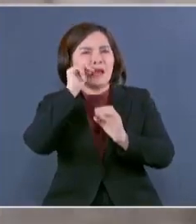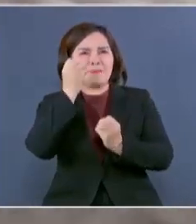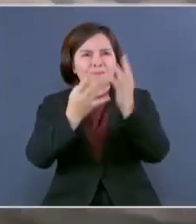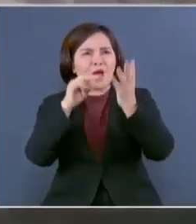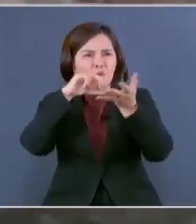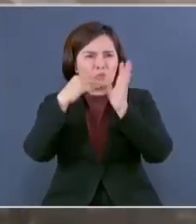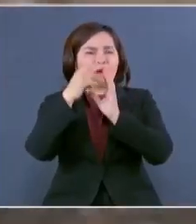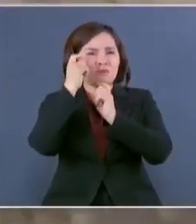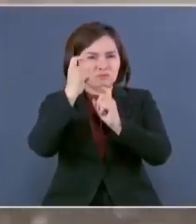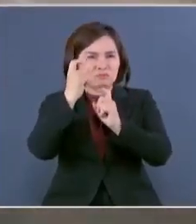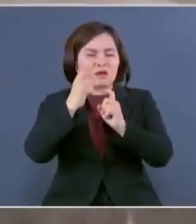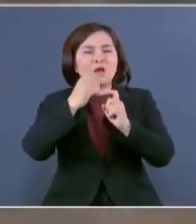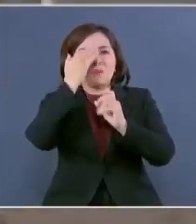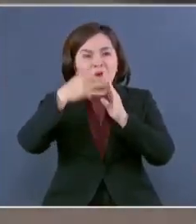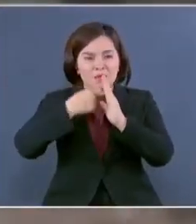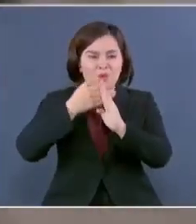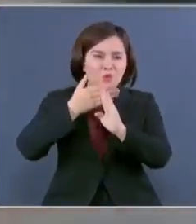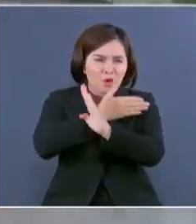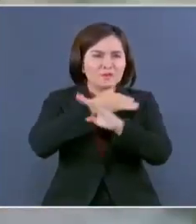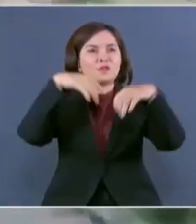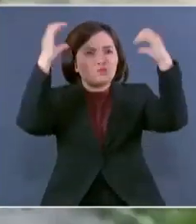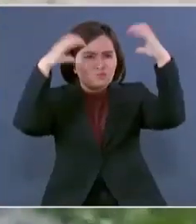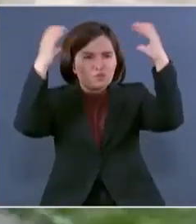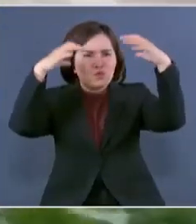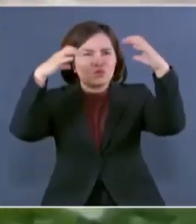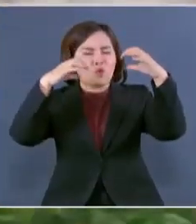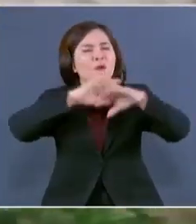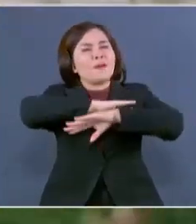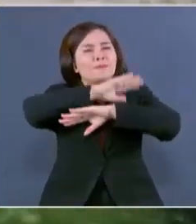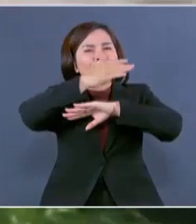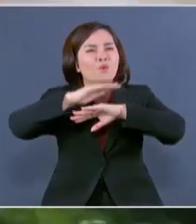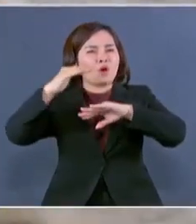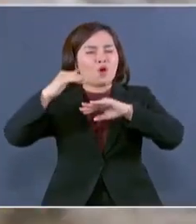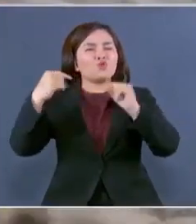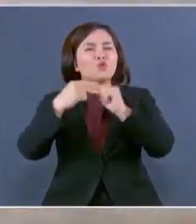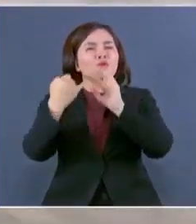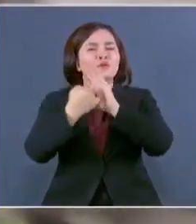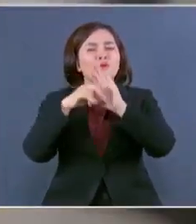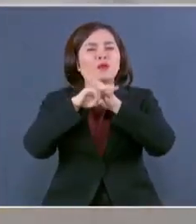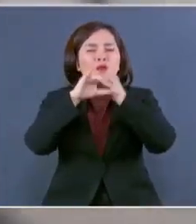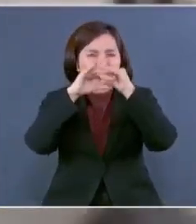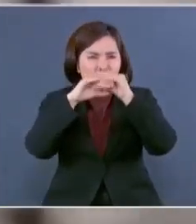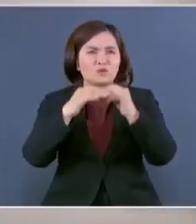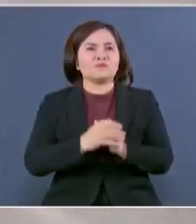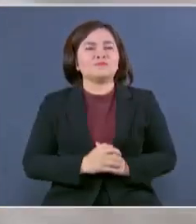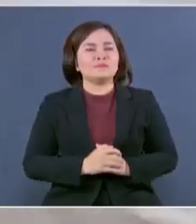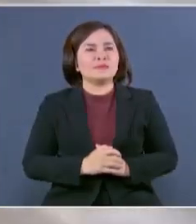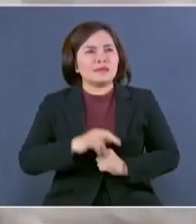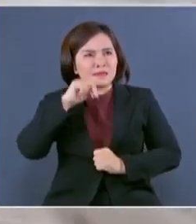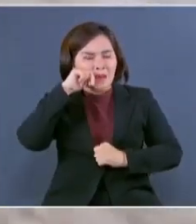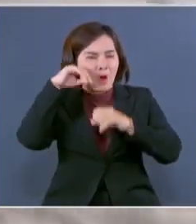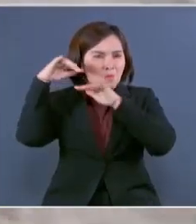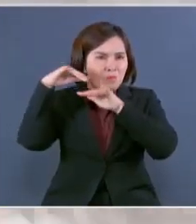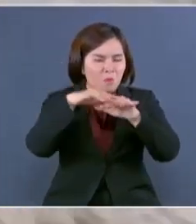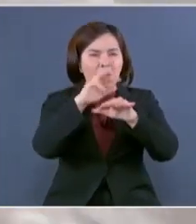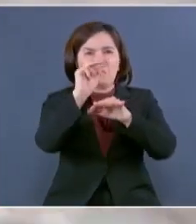หลังจากที่ฝนตกลงมาอย่างหนักบนแนวเทือกเขานะครับในพื้นที่บ้านน้ำใสที่จังหวัดระยองกระแสน้ำเนี่ยไม่ได้มาแค่น้ำอย่างเดียวครับ